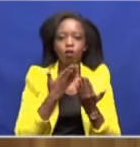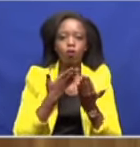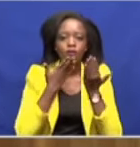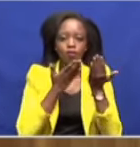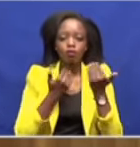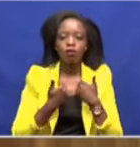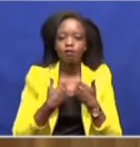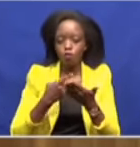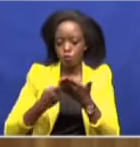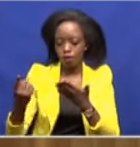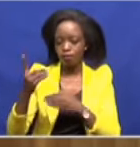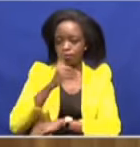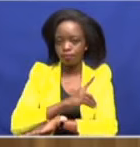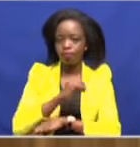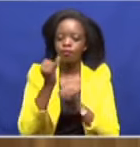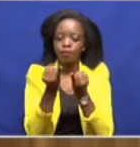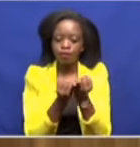wiki, na Jumamosi